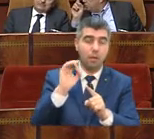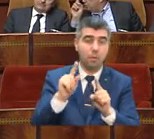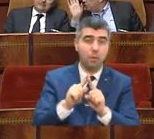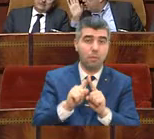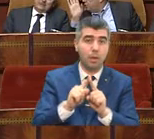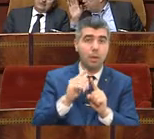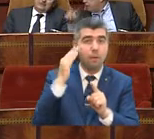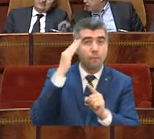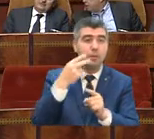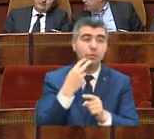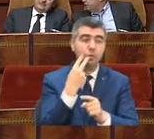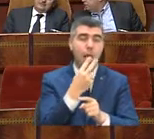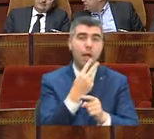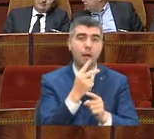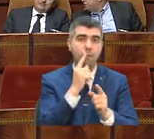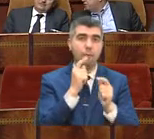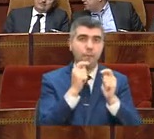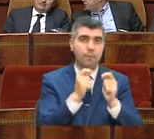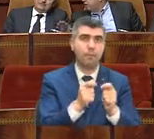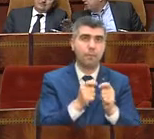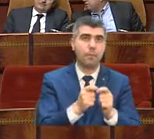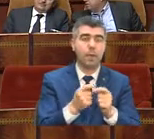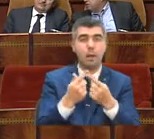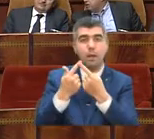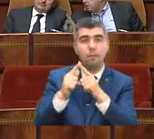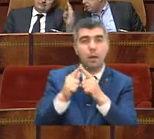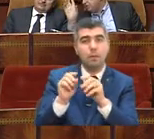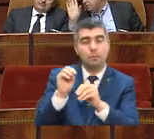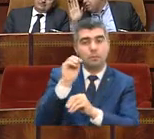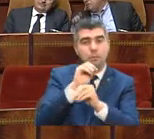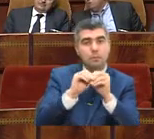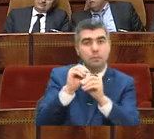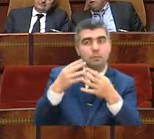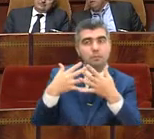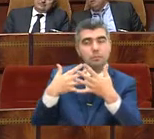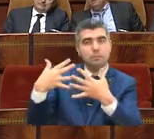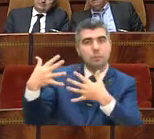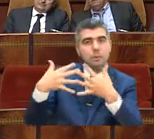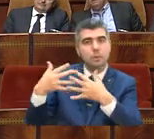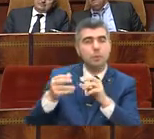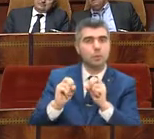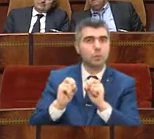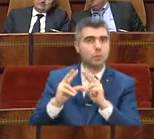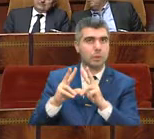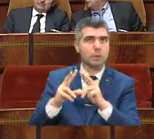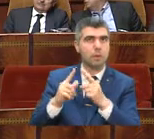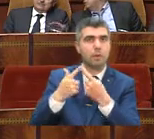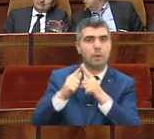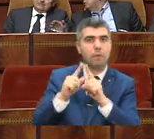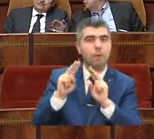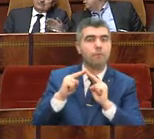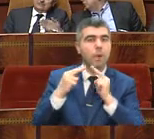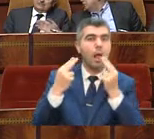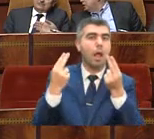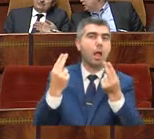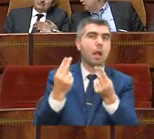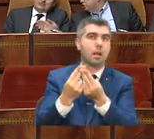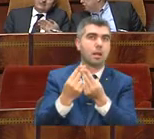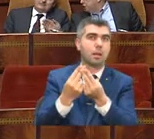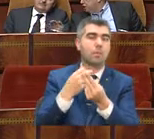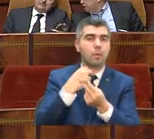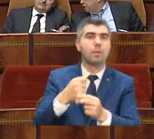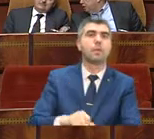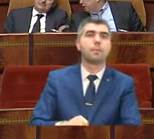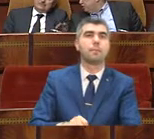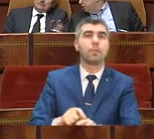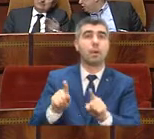نصر الله وإياده، جعلت كملت ورجعت من أجمل وأقدم المدن العتيقة في العالم بأسره، إن لم أقل